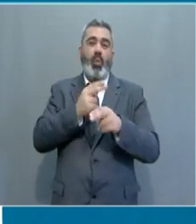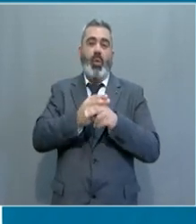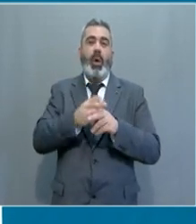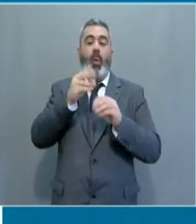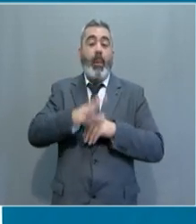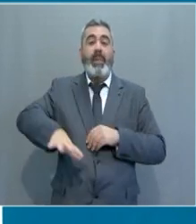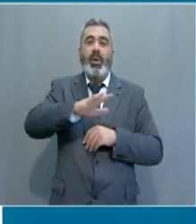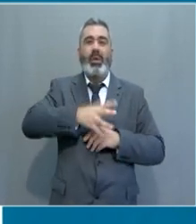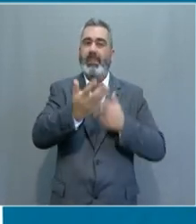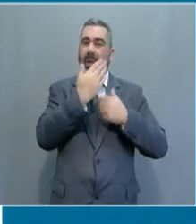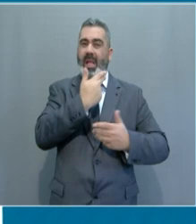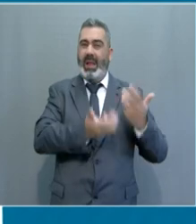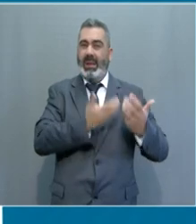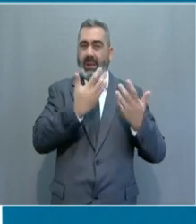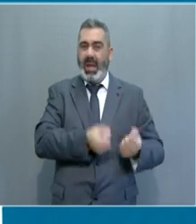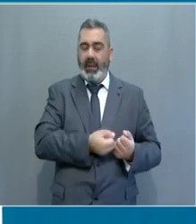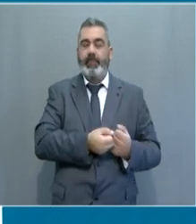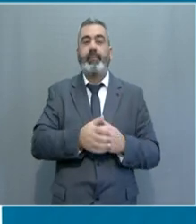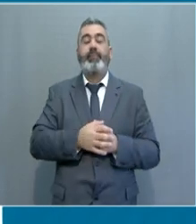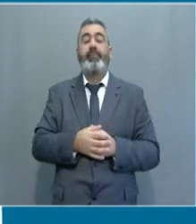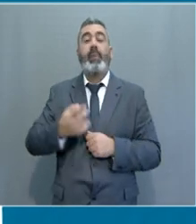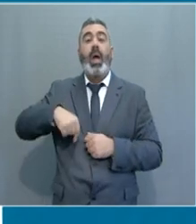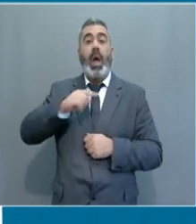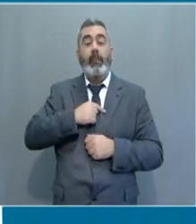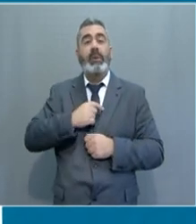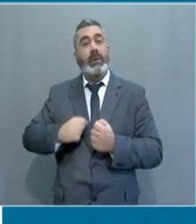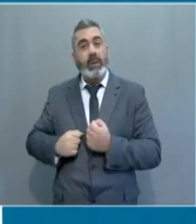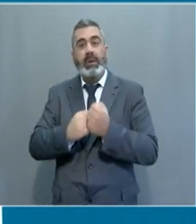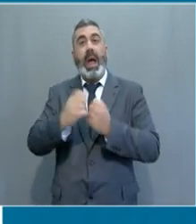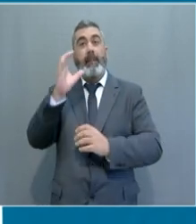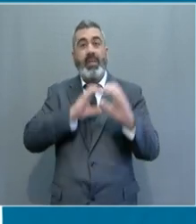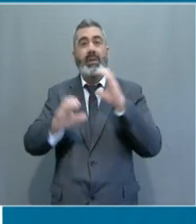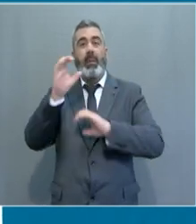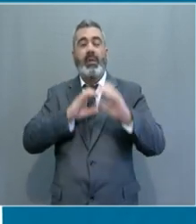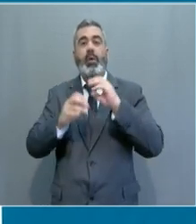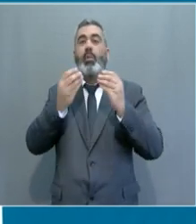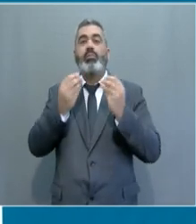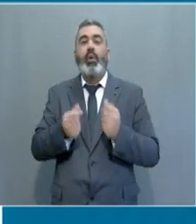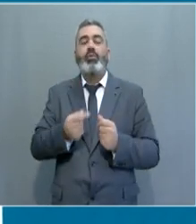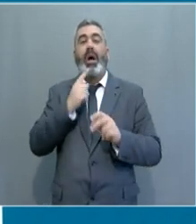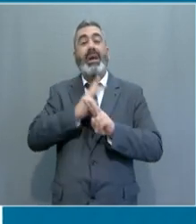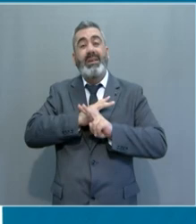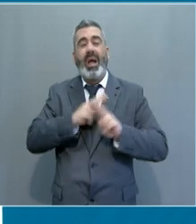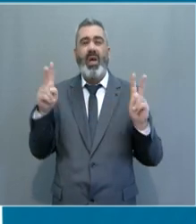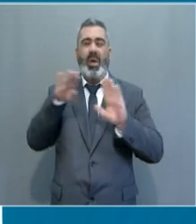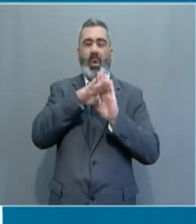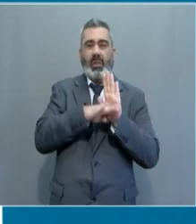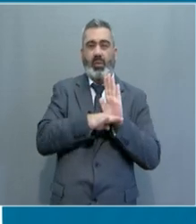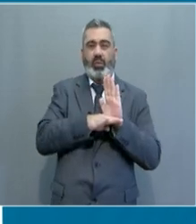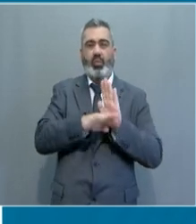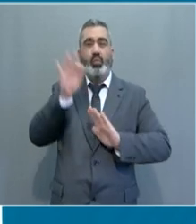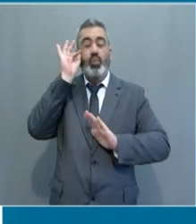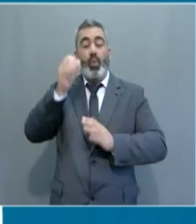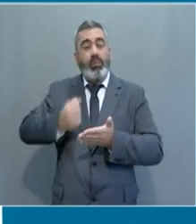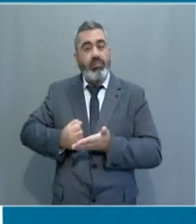ζωνών απολιγνητοποίησης. Συνεχίσαμε τη στήριξη των επενδύσεων με την πρόβλεψη διακριτού καθεστώτος ενίσχυσης στο